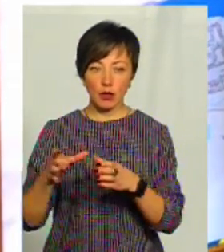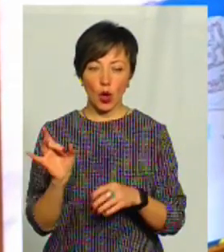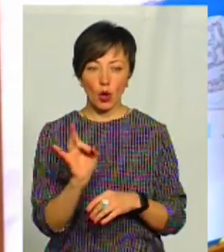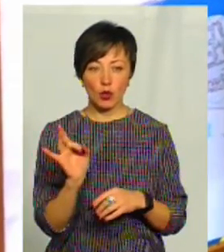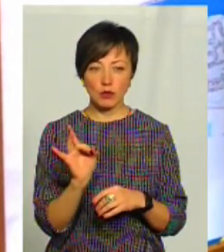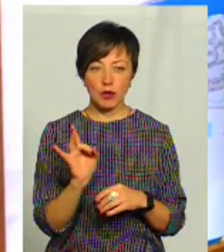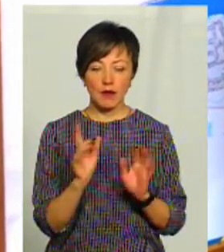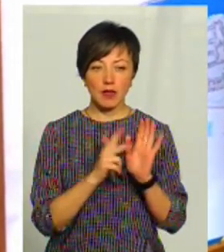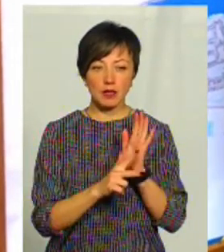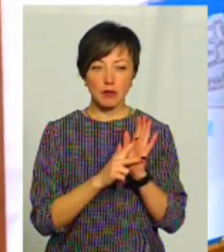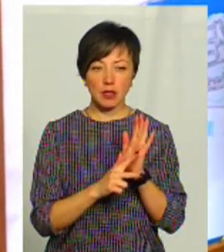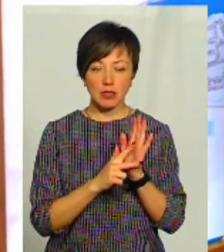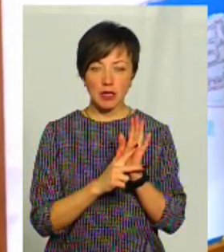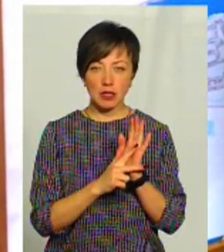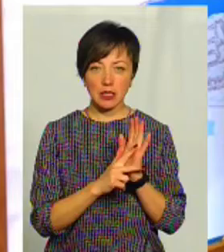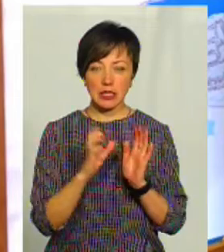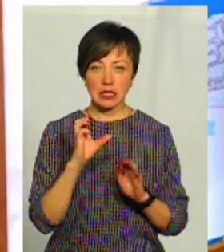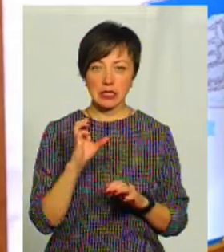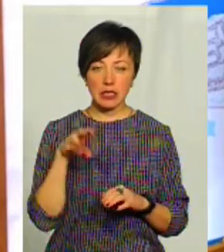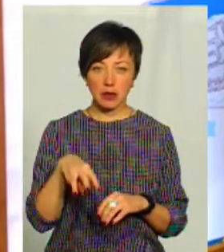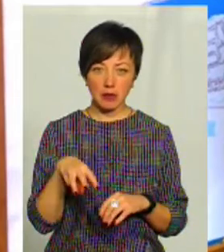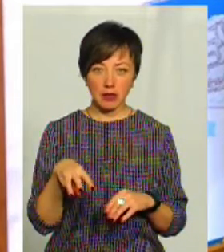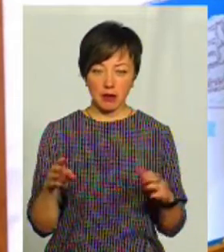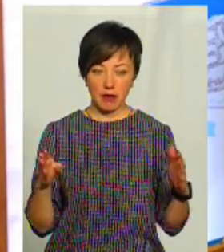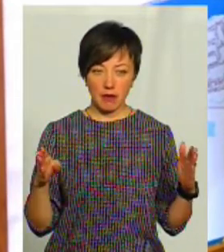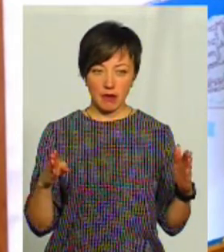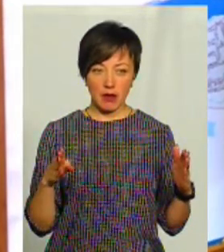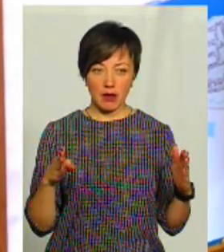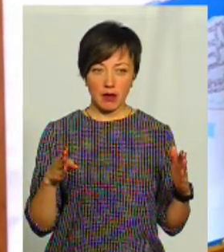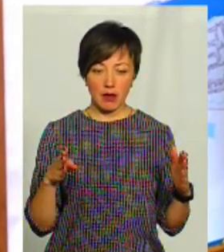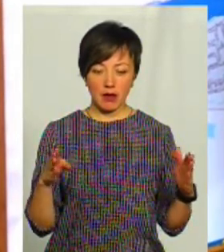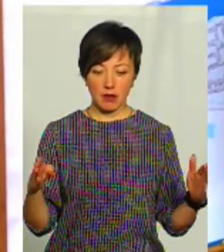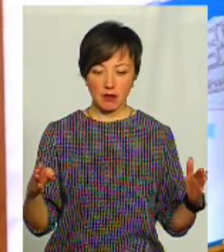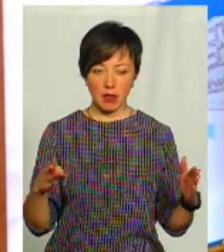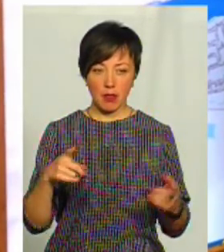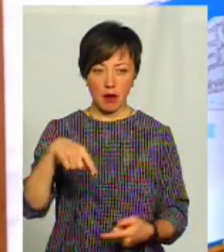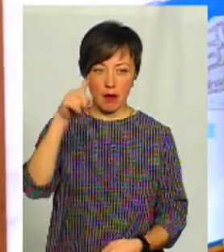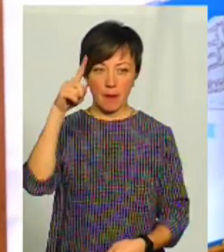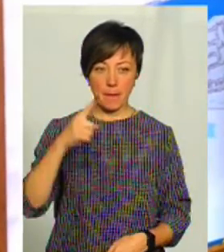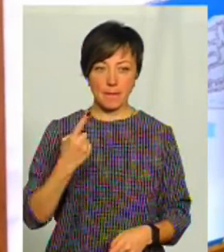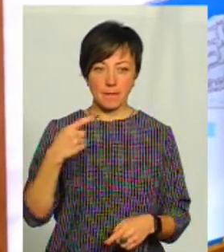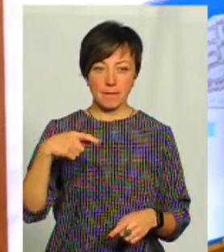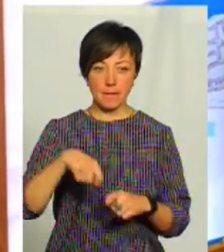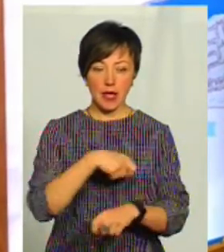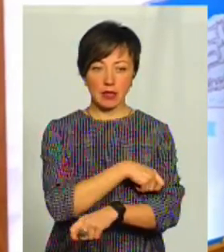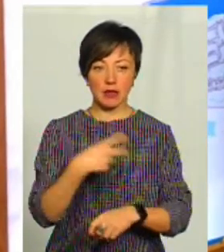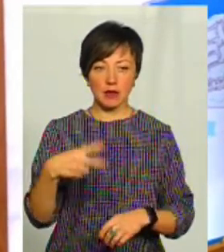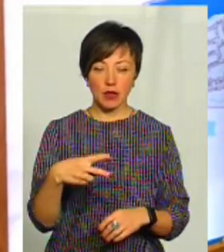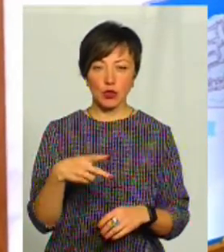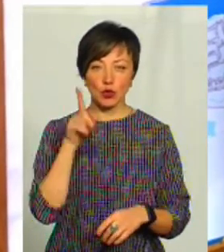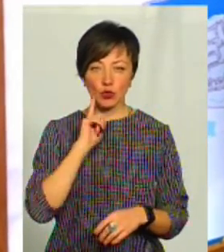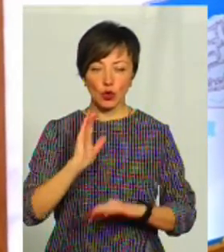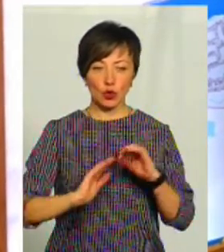розміром 80 сантиметрів, 1,20 м, щоб можна було зручно їх в ручному